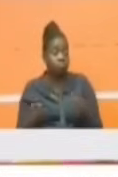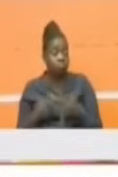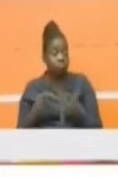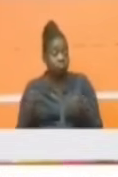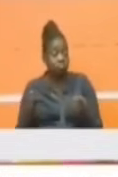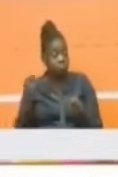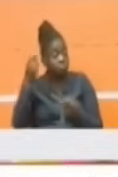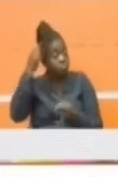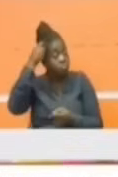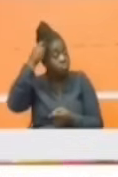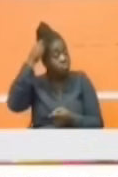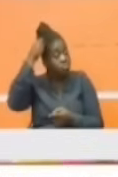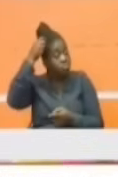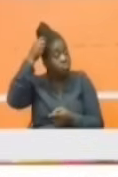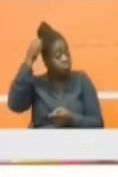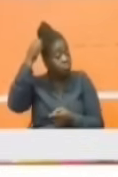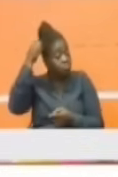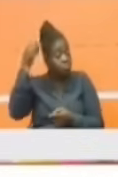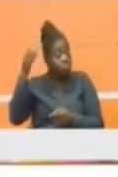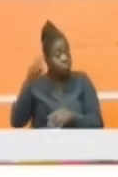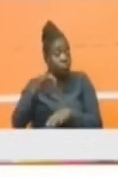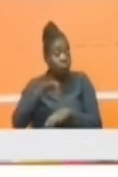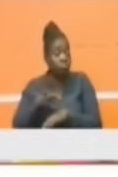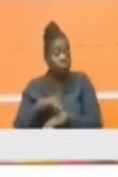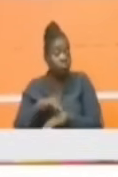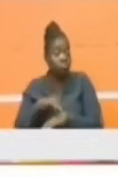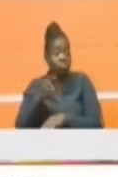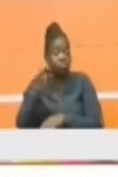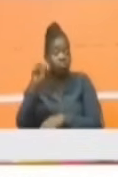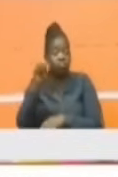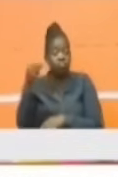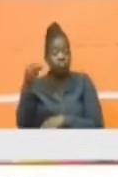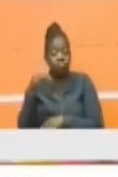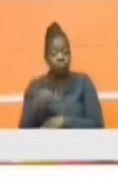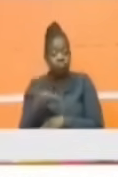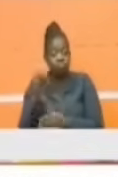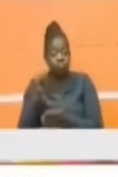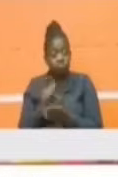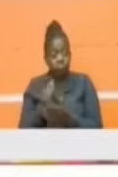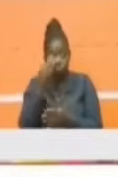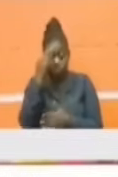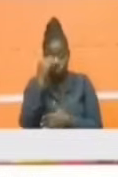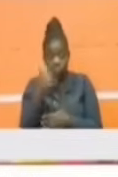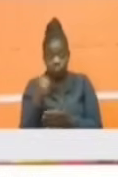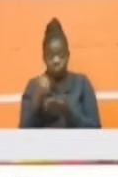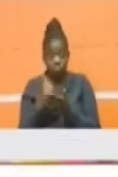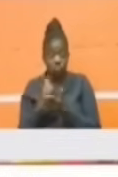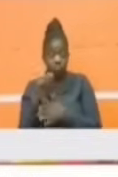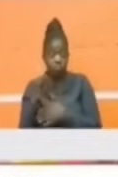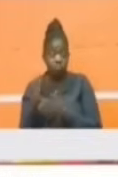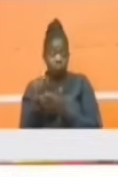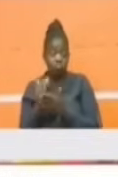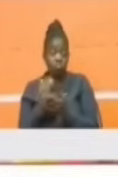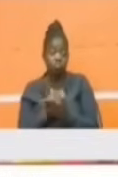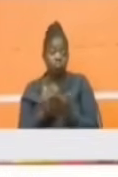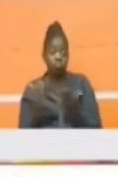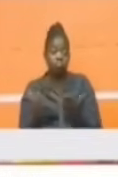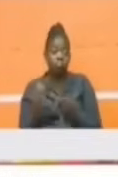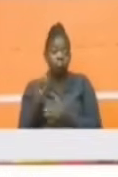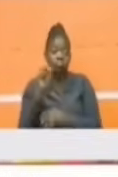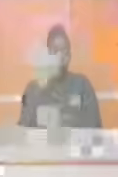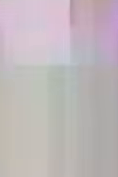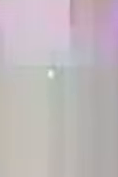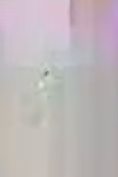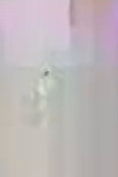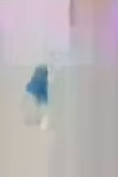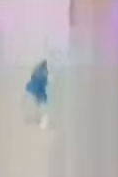n'ebiguuna bafuna ne skin rash abasaza enviiri kivula mantiro after shave ayamba nnyo kubanga ye ali antifango